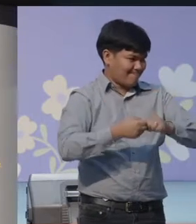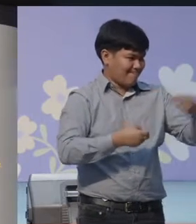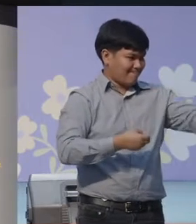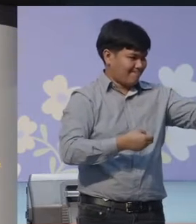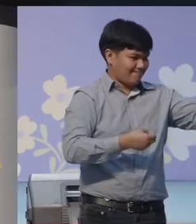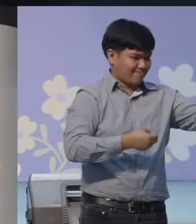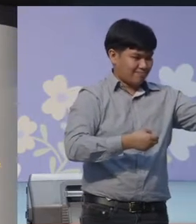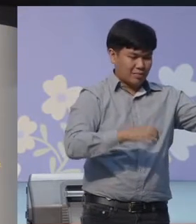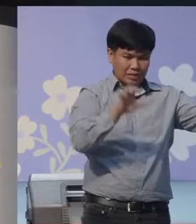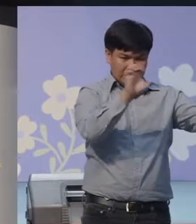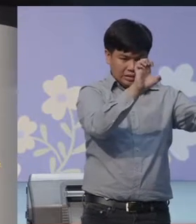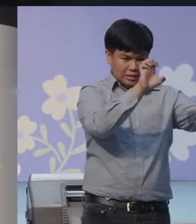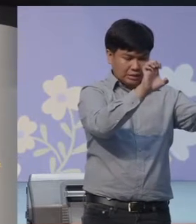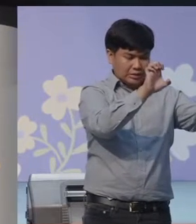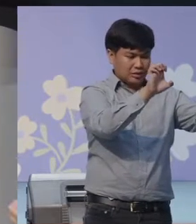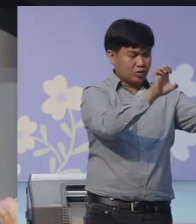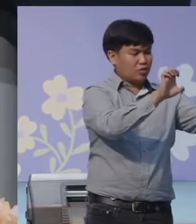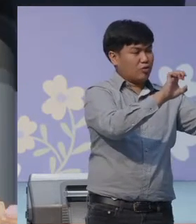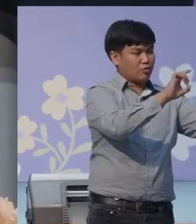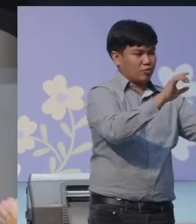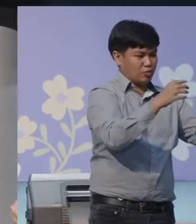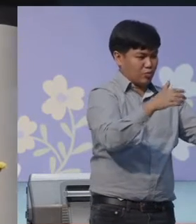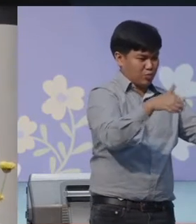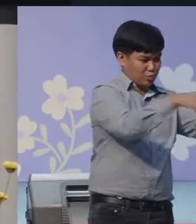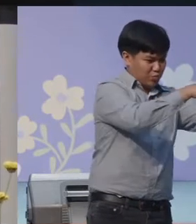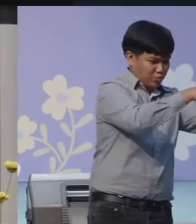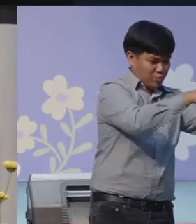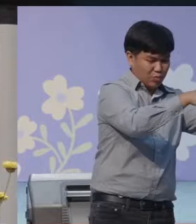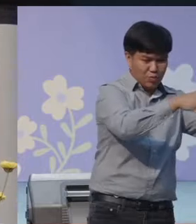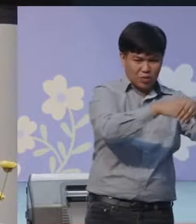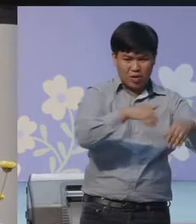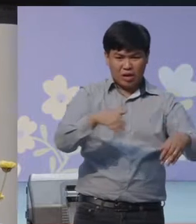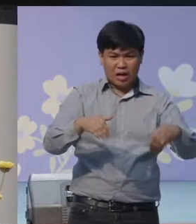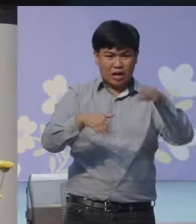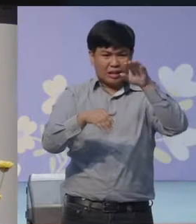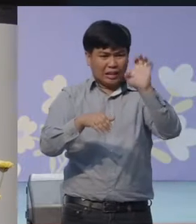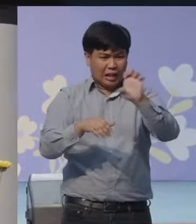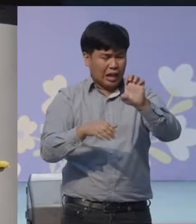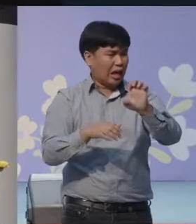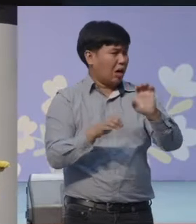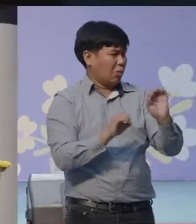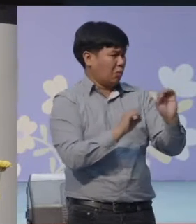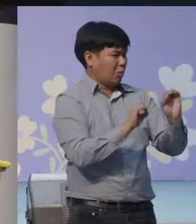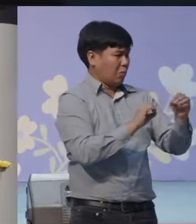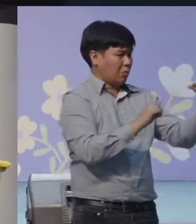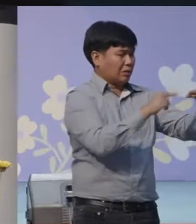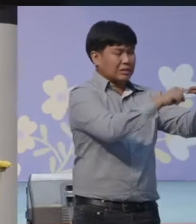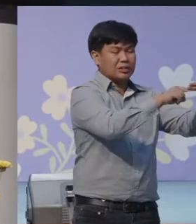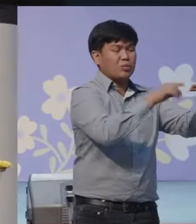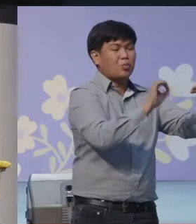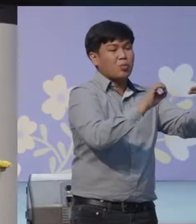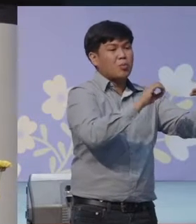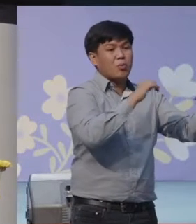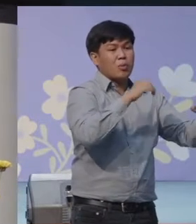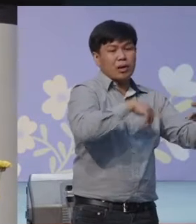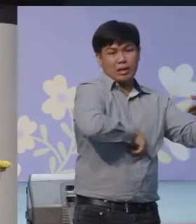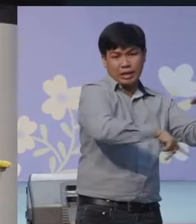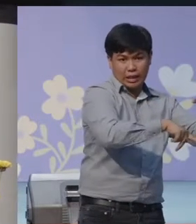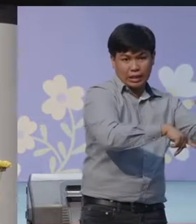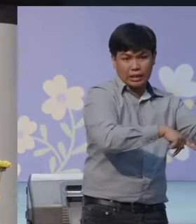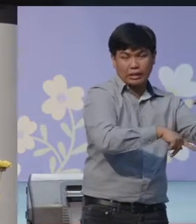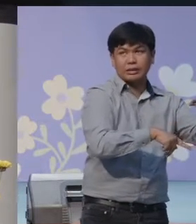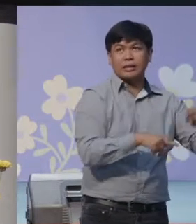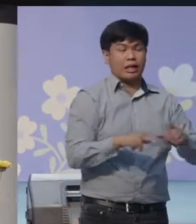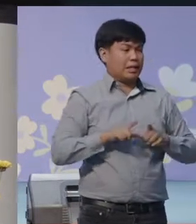at saka si Elkana, binigyan niya ng malaking problema si Hana. Alright? Tapos si Elkana ay nasa tribo